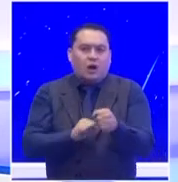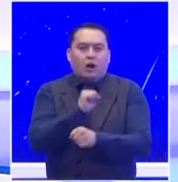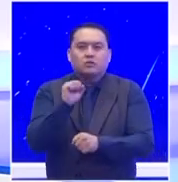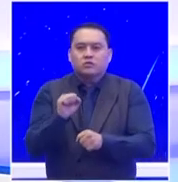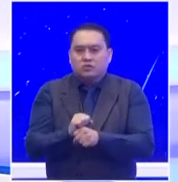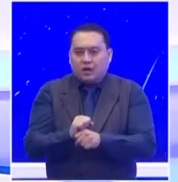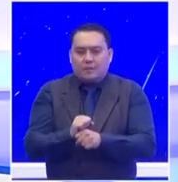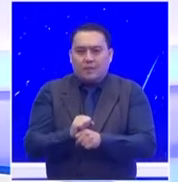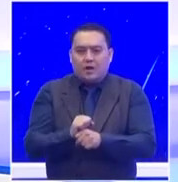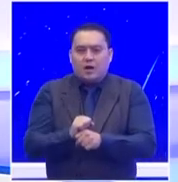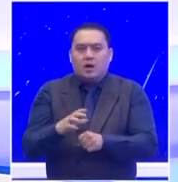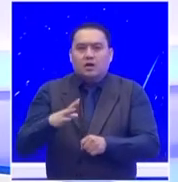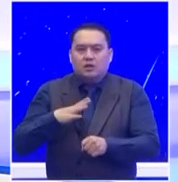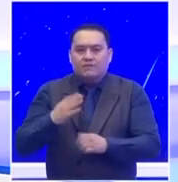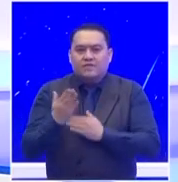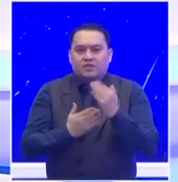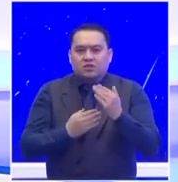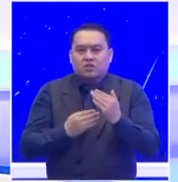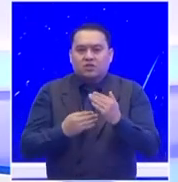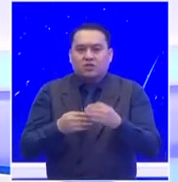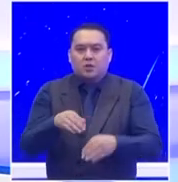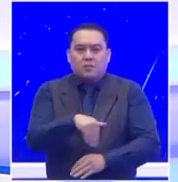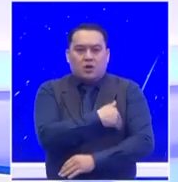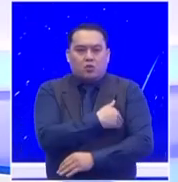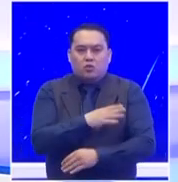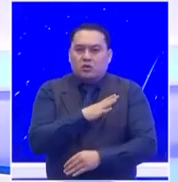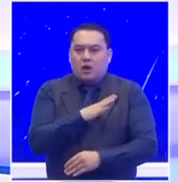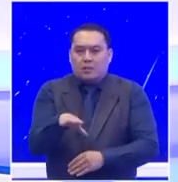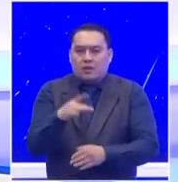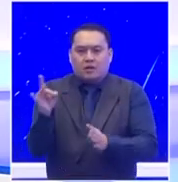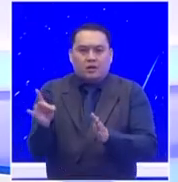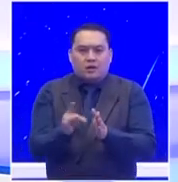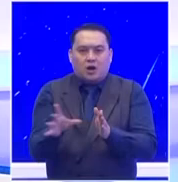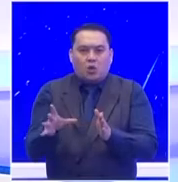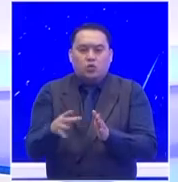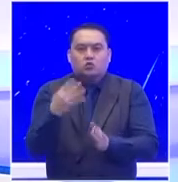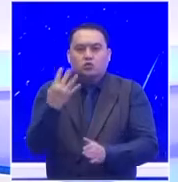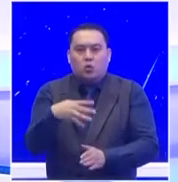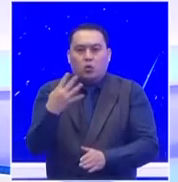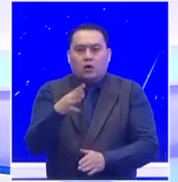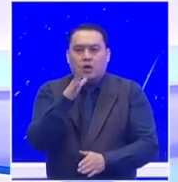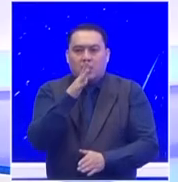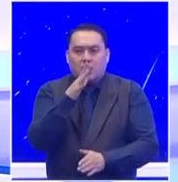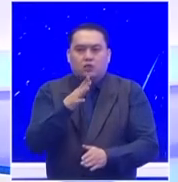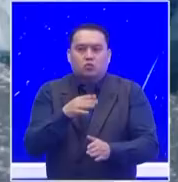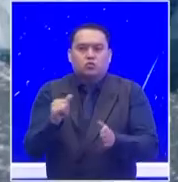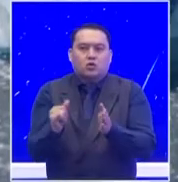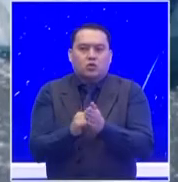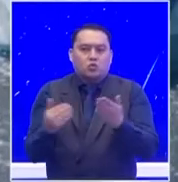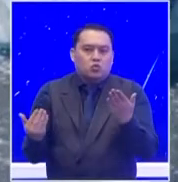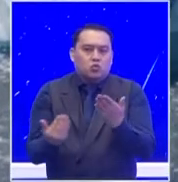расположенных на континенте. Так высоко температуры еще не поднимались, и рекорд, державшийся почти 40 лет, побит. В